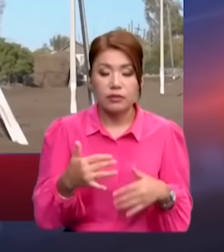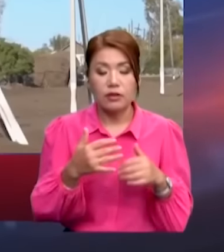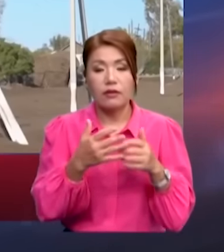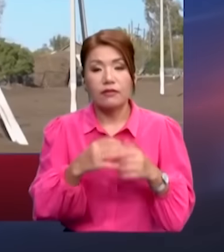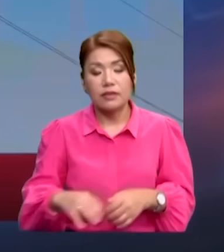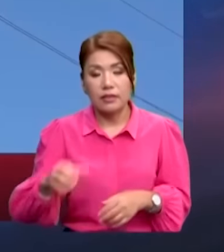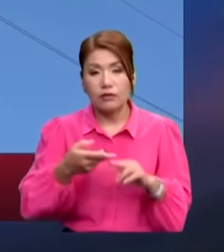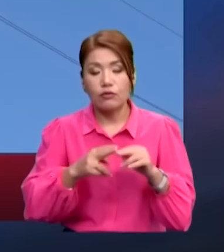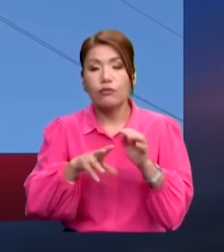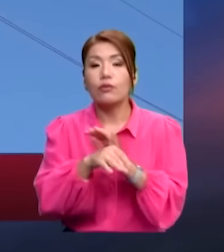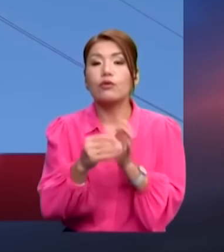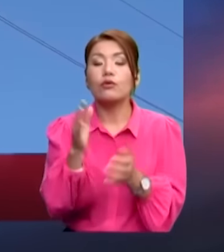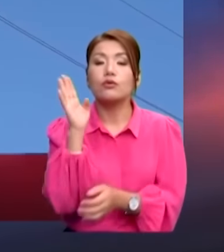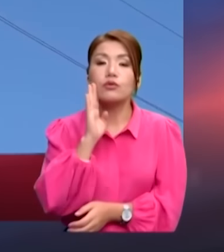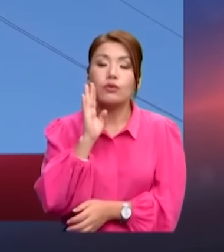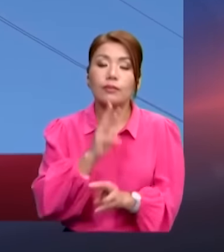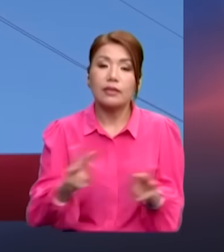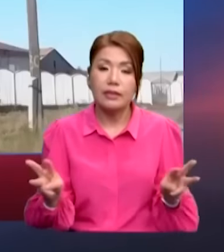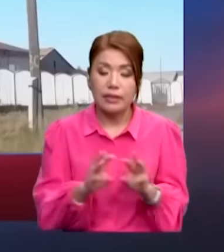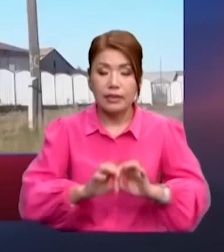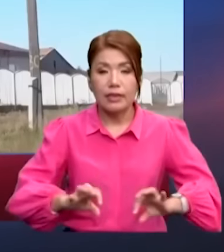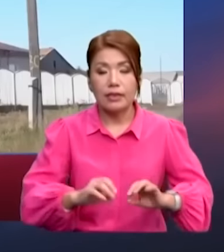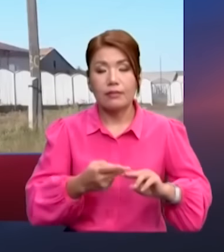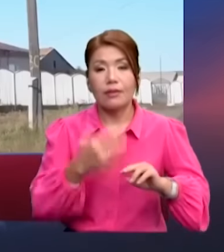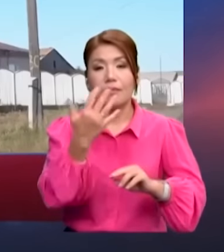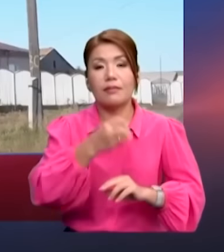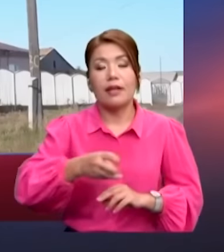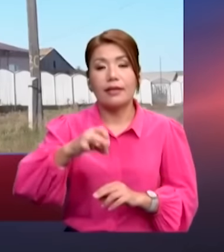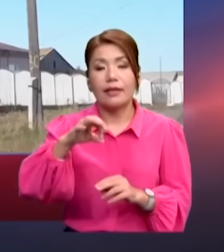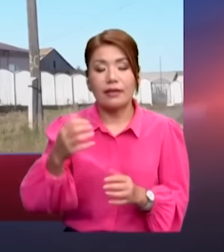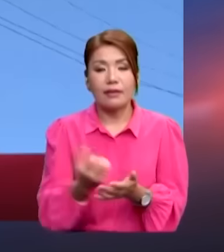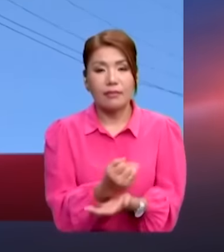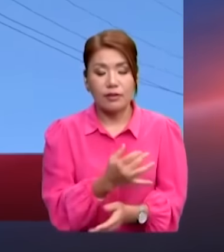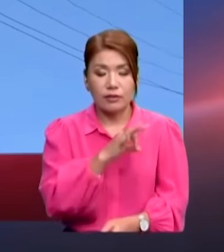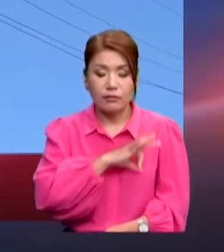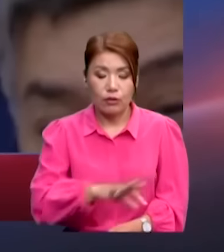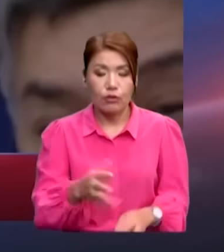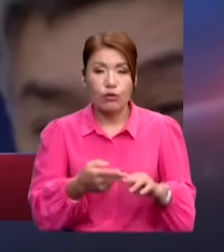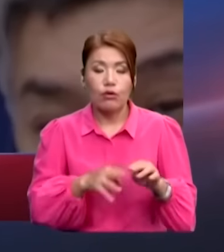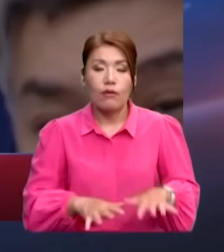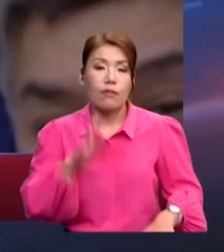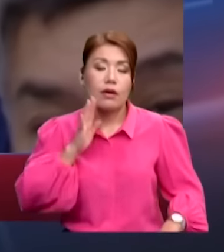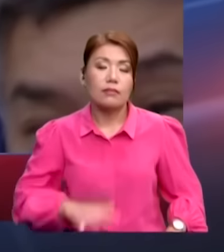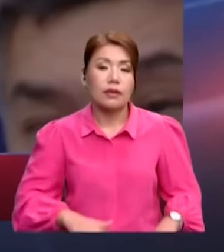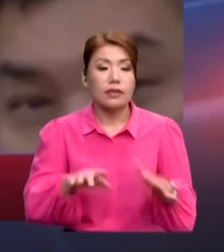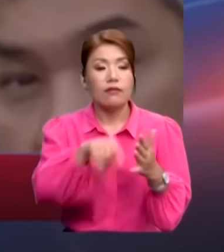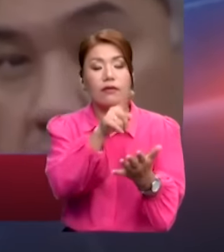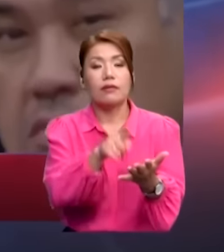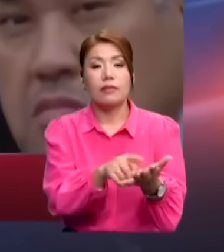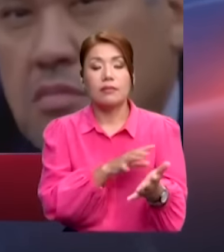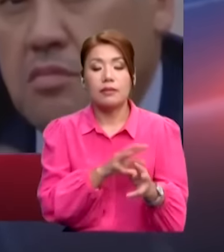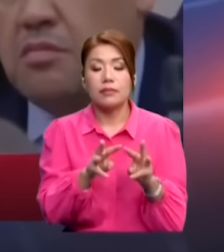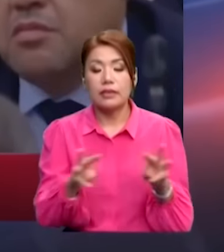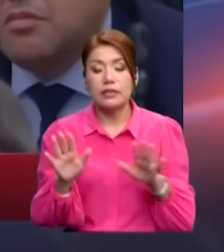қыркүйегінде жасақталған су министрлігі де тізімде олар 5 миллиард теңгені игермепті. Депутаттар тасқын суға қатысты сұрақ қойып еді.